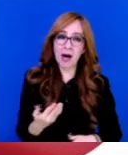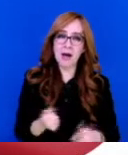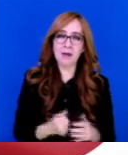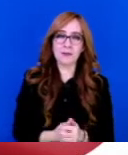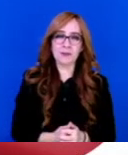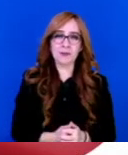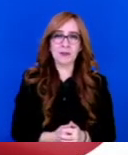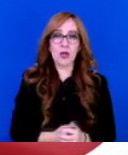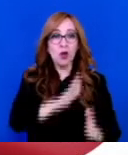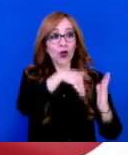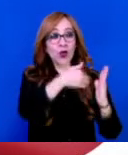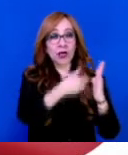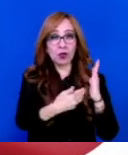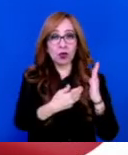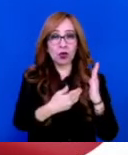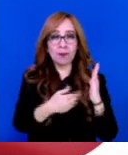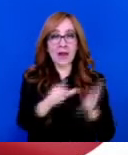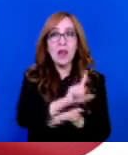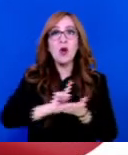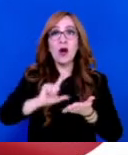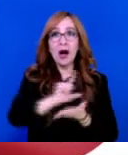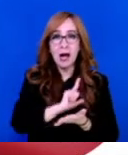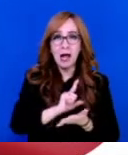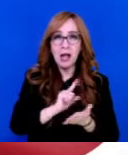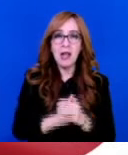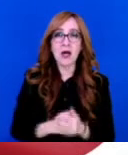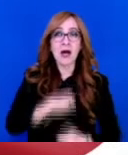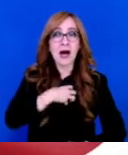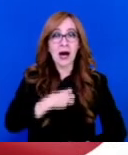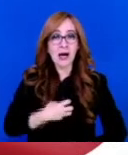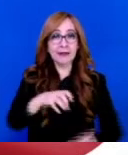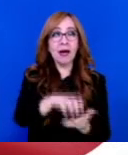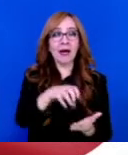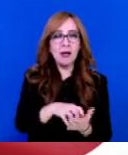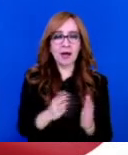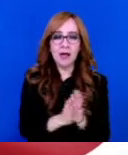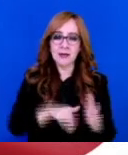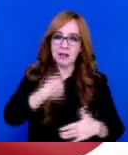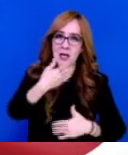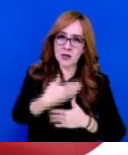mewacanakan kurikulum lokal Otsus. Yang berikut, yaitu